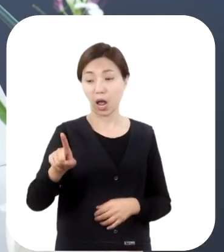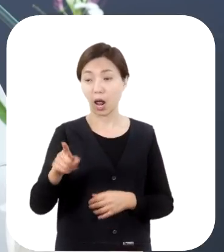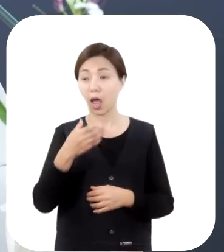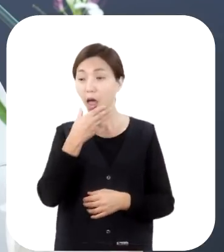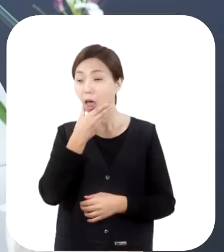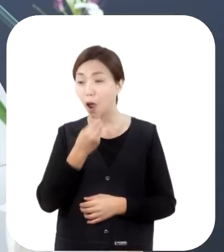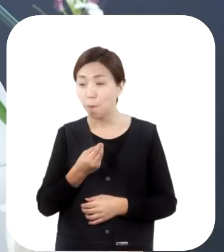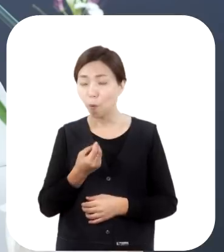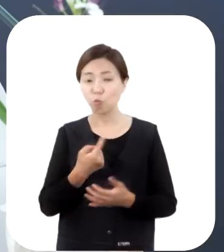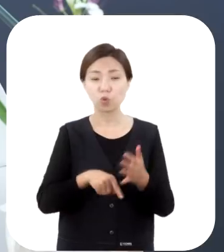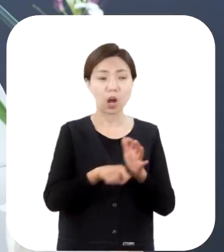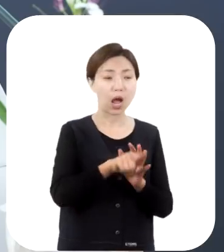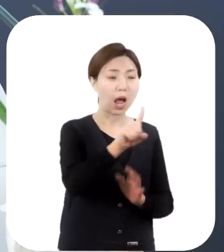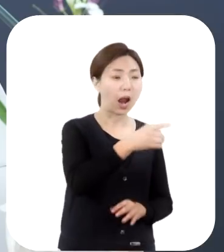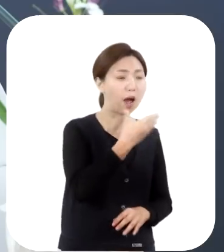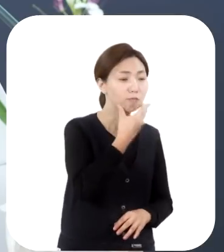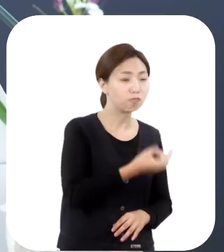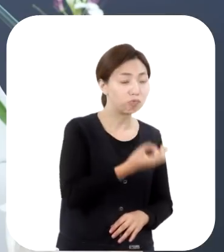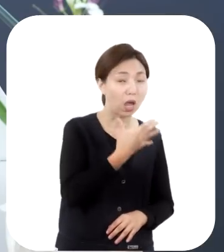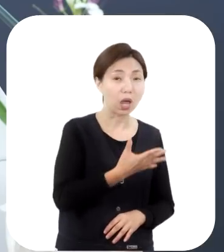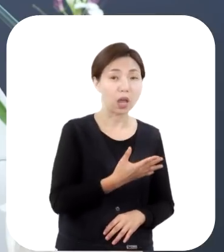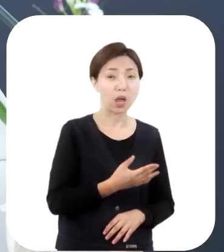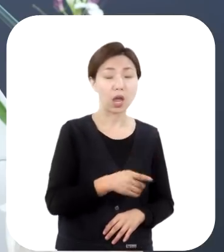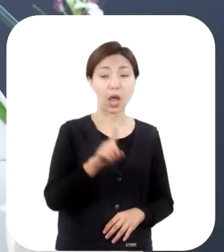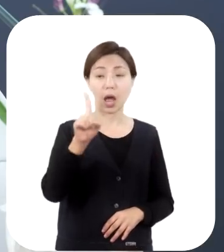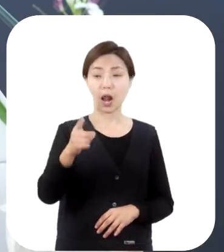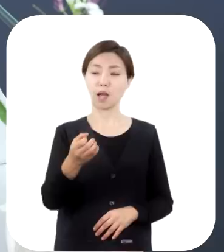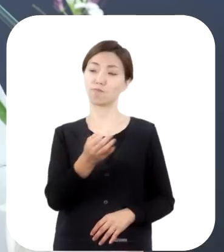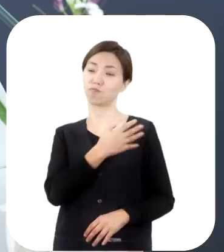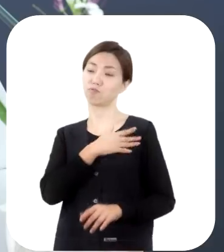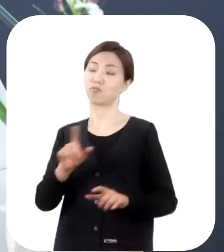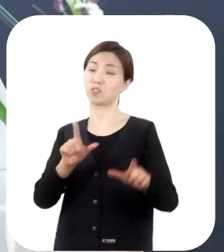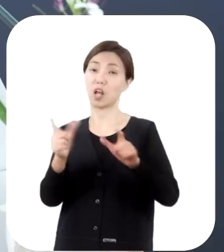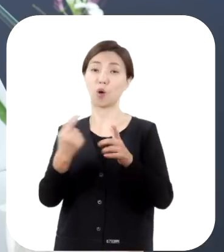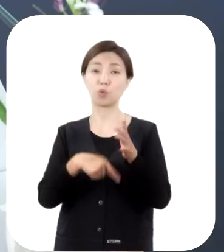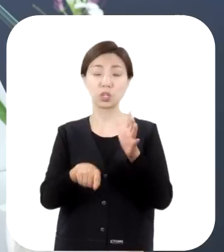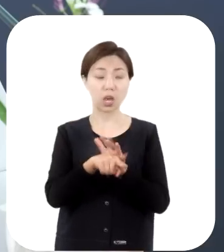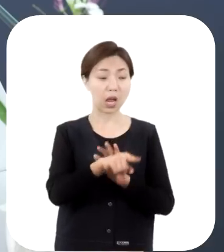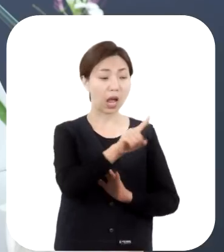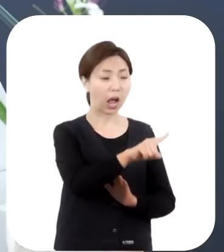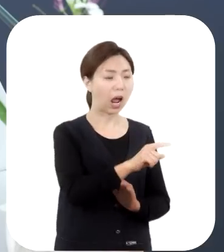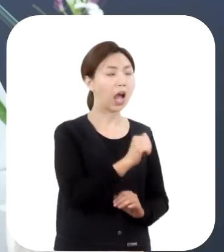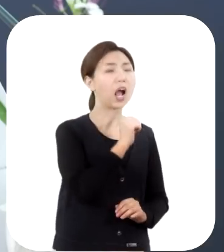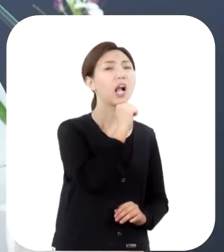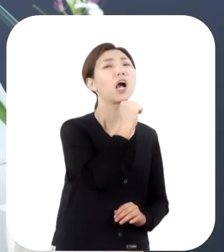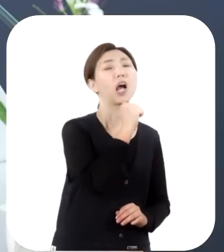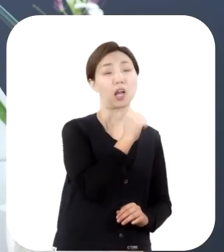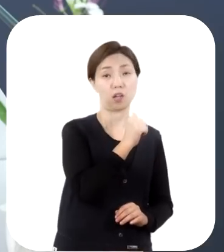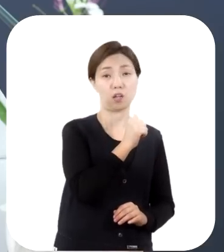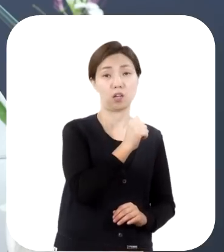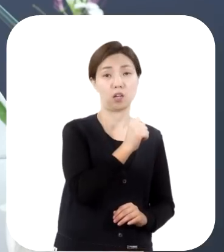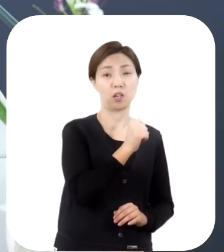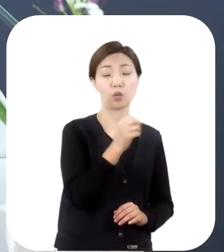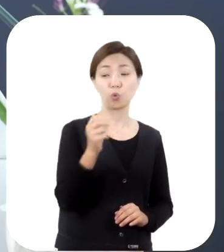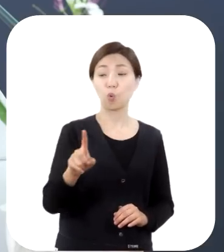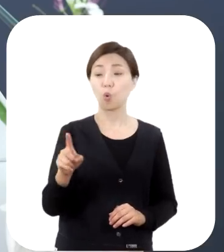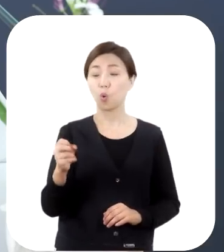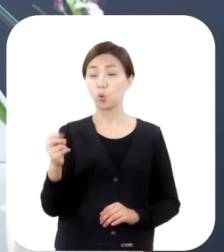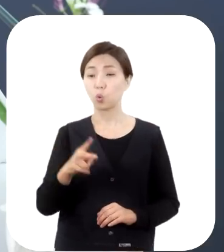고통스러워야 하고, 하나가 행복하기 위해서는 하나가 불행해야 한다. 하나가 부자로 풍요롭게 살기 위해서는 다른